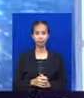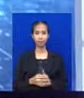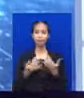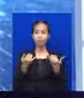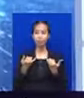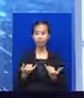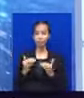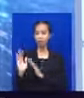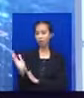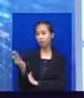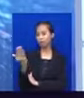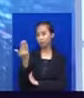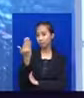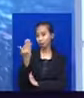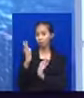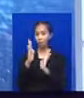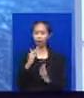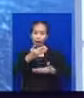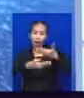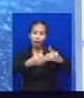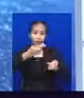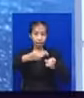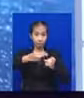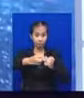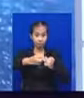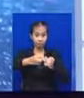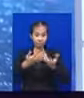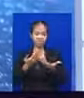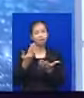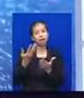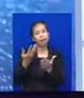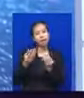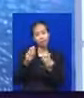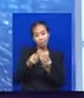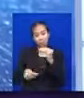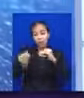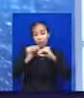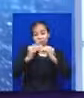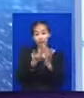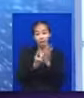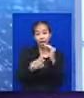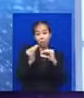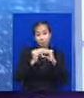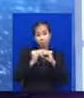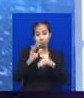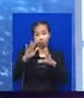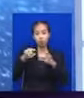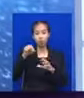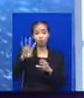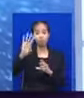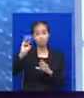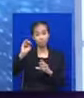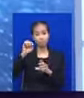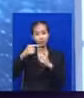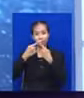แม้ว่าช่วงเช้าวันนี้นะคะผู้ค้าน้ำมันในบ้านเราปตท.บางจากจะปรับขึ้นเบนซินและโซฮอลขึ้นมา40สตางค์ต่อลิตรนะ